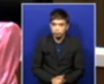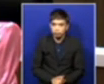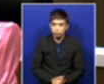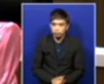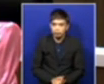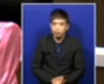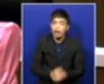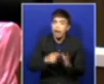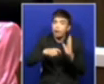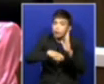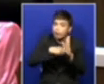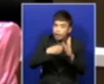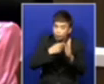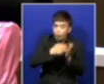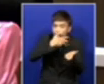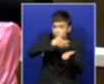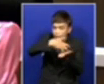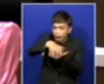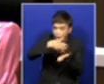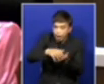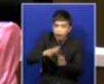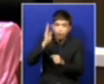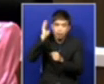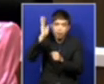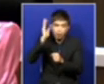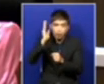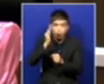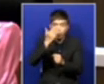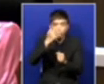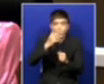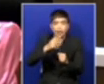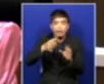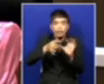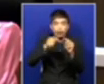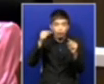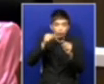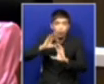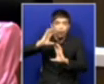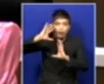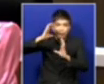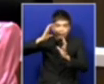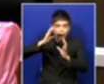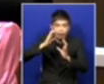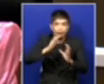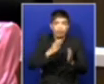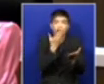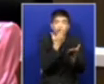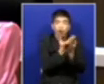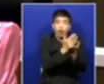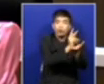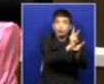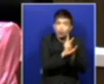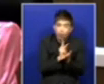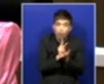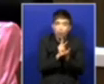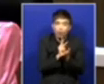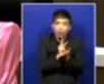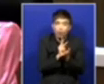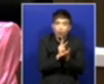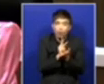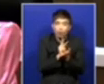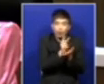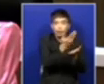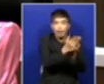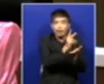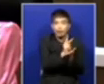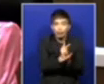ายถึงเรื่องของภาพยนตร์เรื่องนักกู้แห่งลุ่มเจ้าพระยาพลเอกประยุทธ์จันทร์โอชาเพราะภาพย